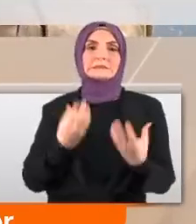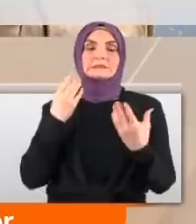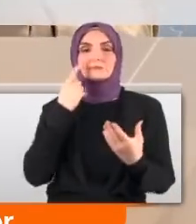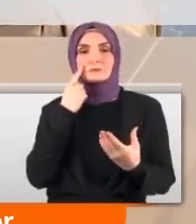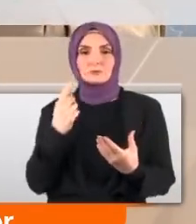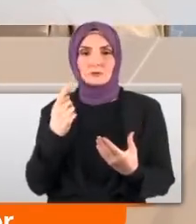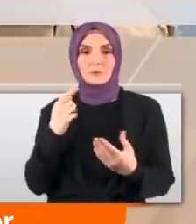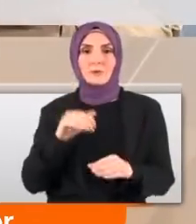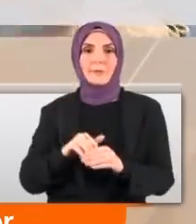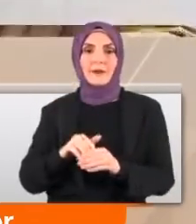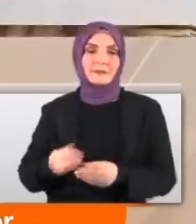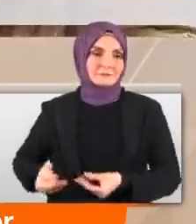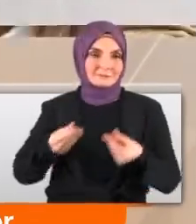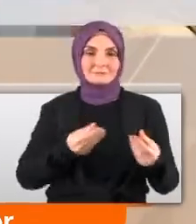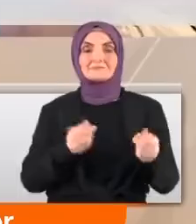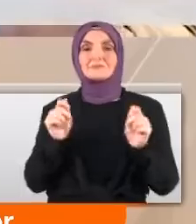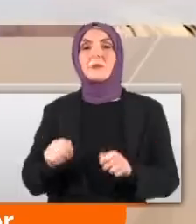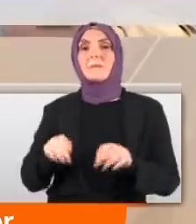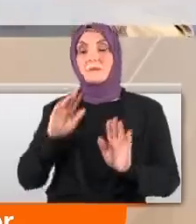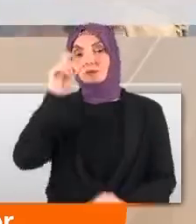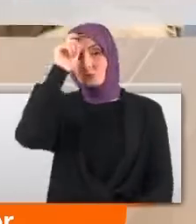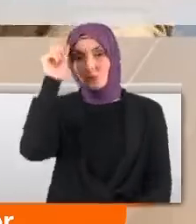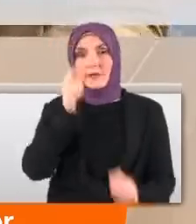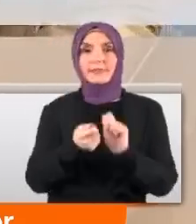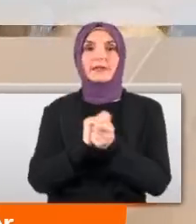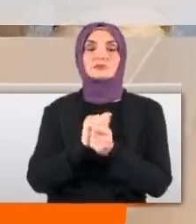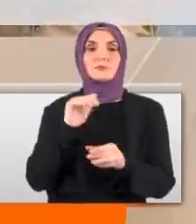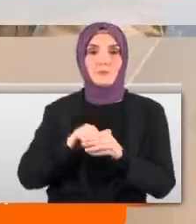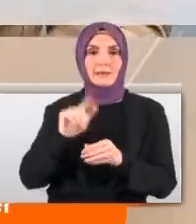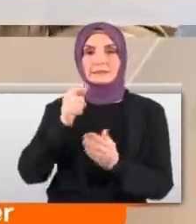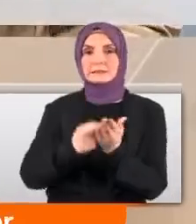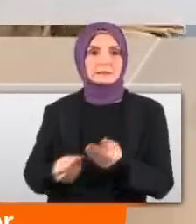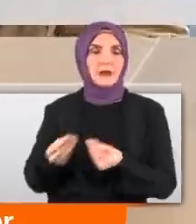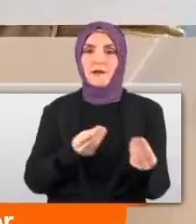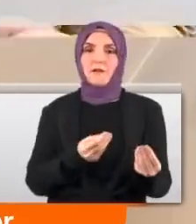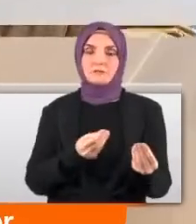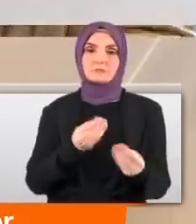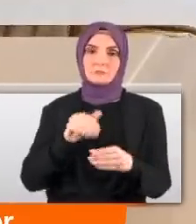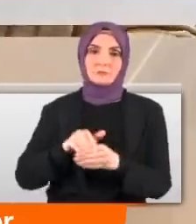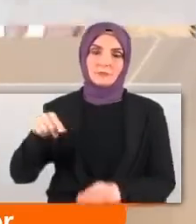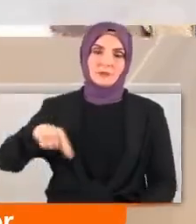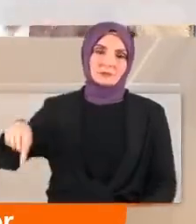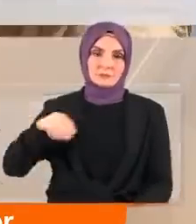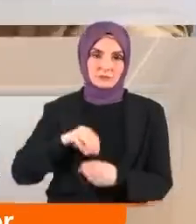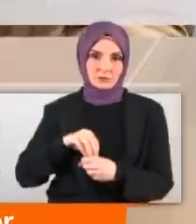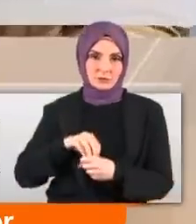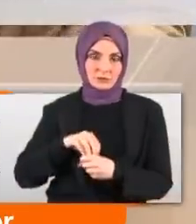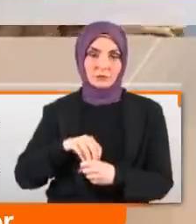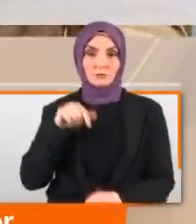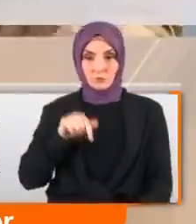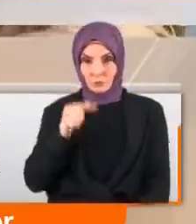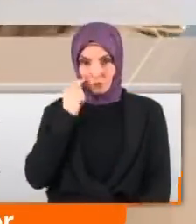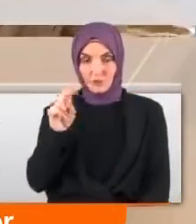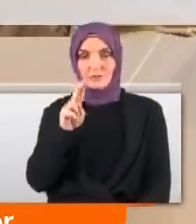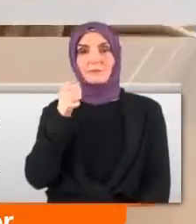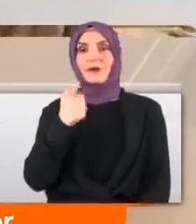tanesi. Türkiye Değişim Partisi de listesini sunmayan partiler arasında. Dediğimiz gibi bugün itibariyle 26 parti